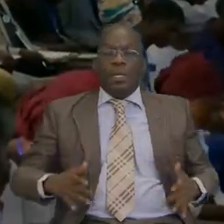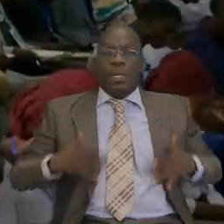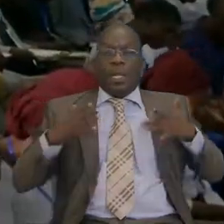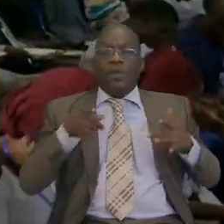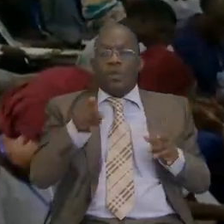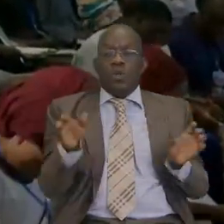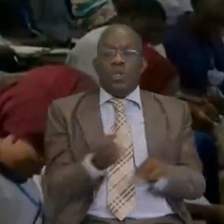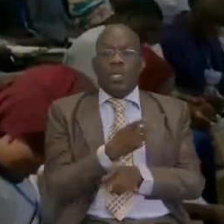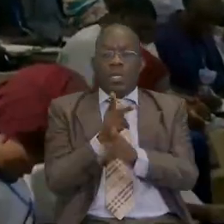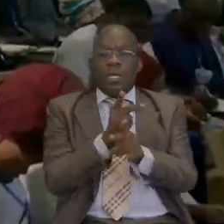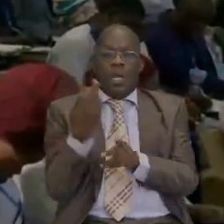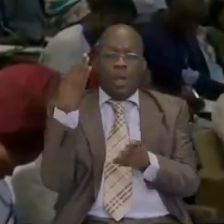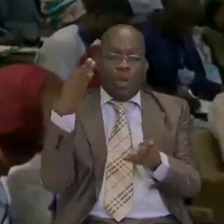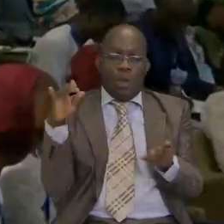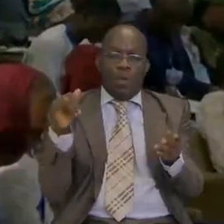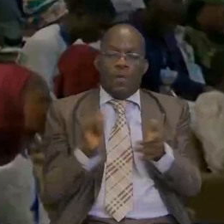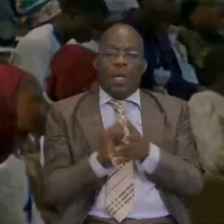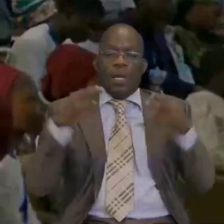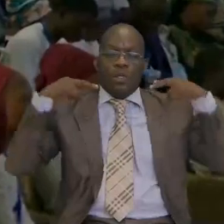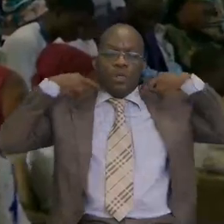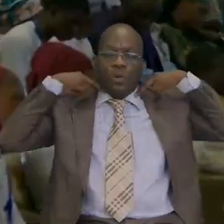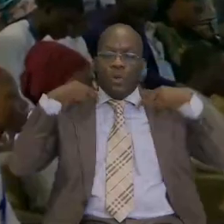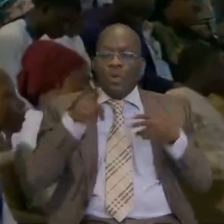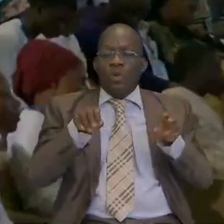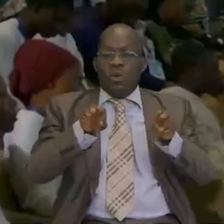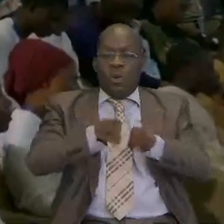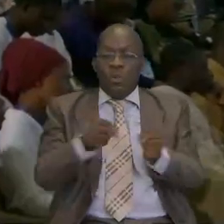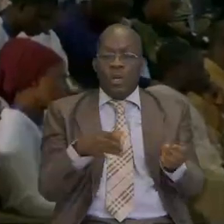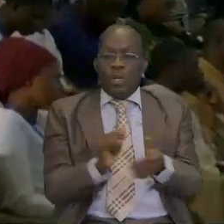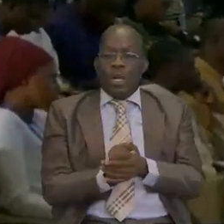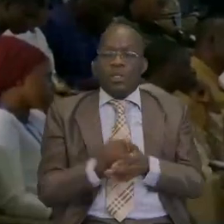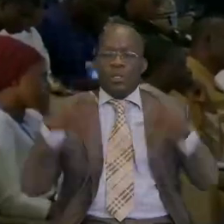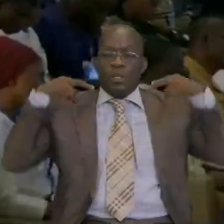Vous vous occupez de ce joug et vous le brisez.